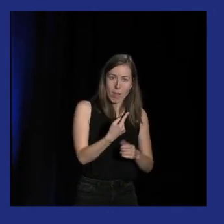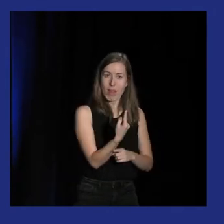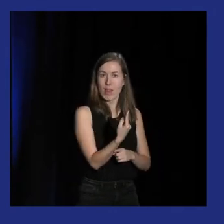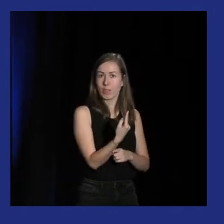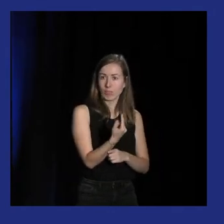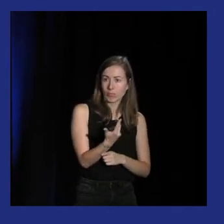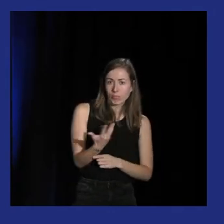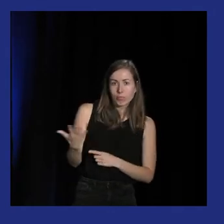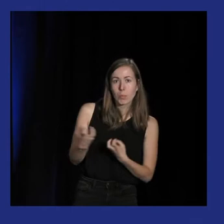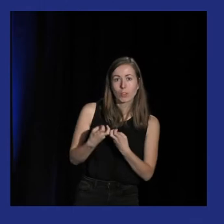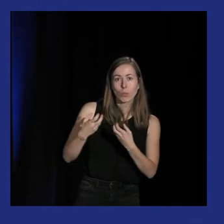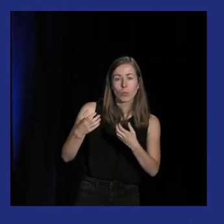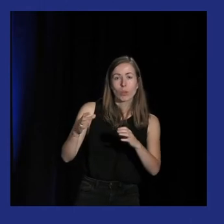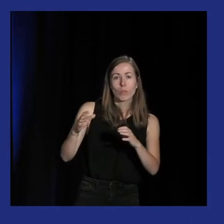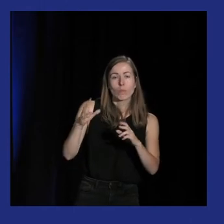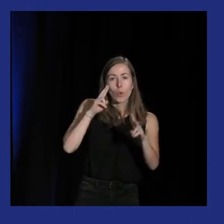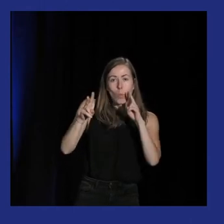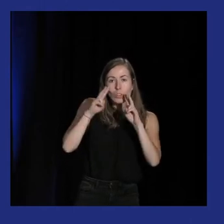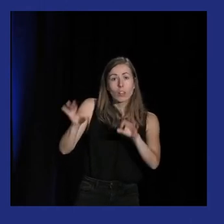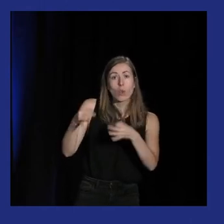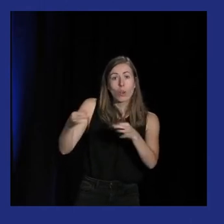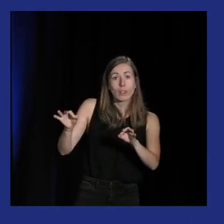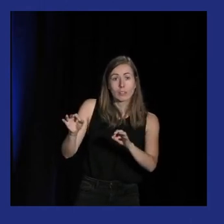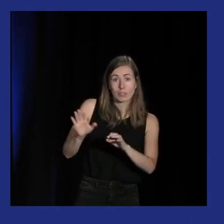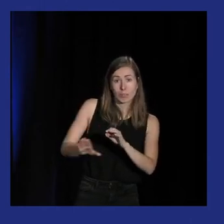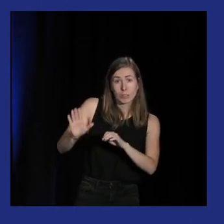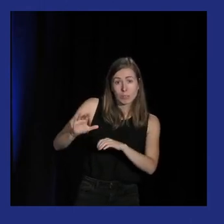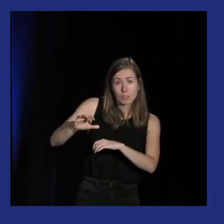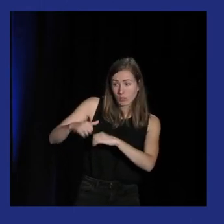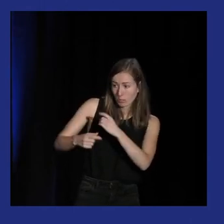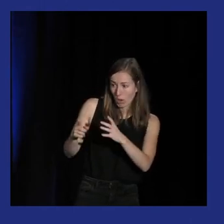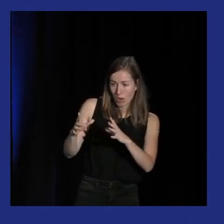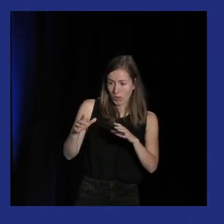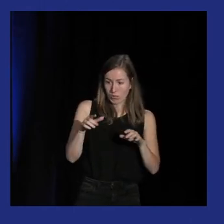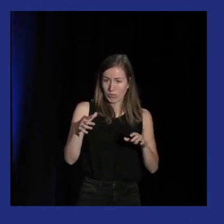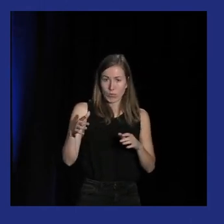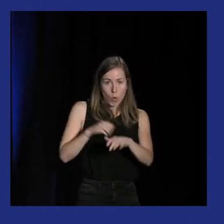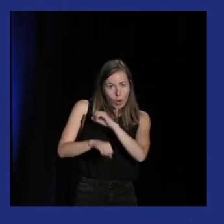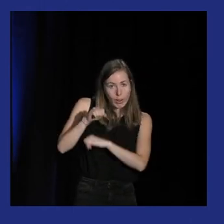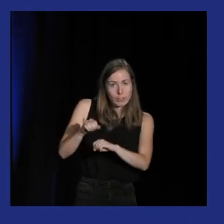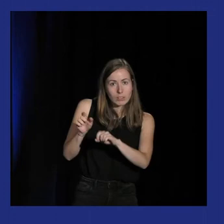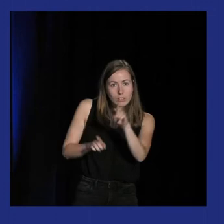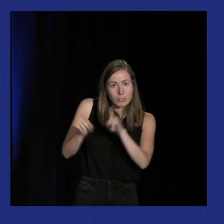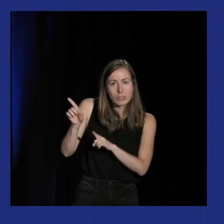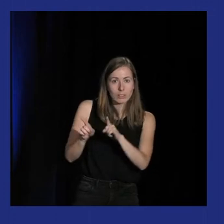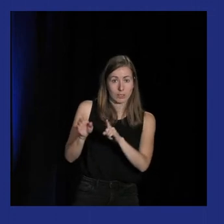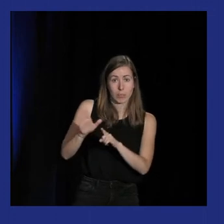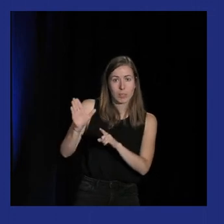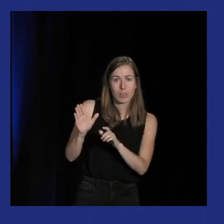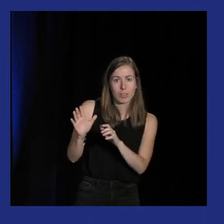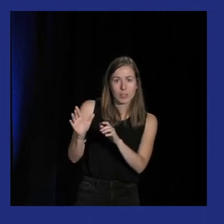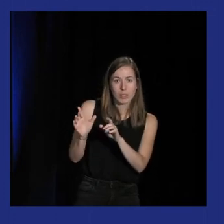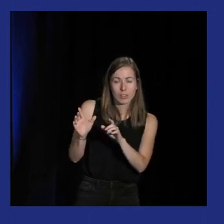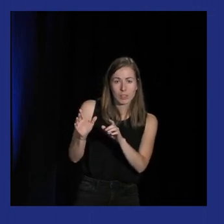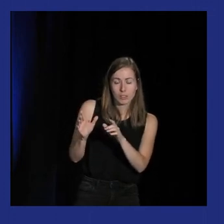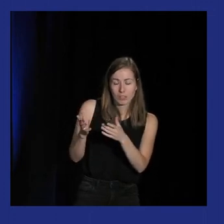il y a eu aussi l'Orchestre symphonique de Bretagne qui a fait quelques quelques initiatives en sens l'orchestre nationale de Lyon qui va en faire une année prochaine